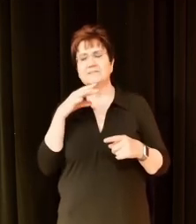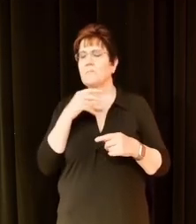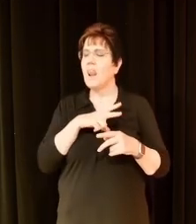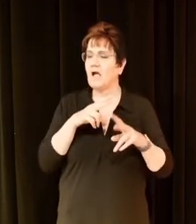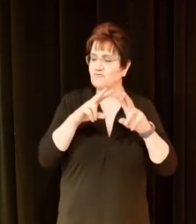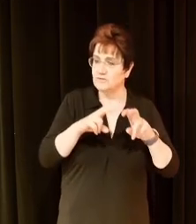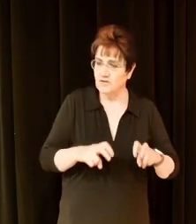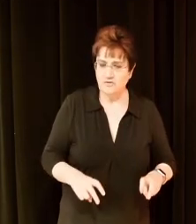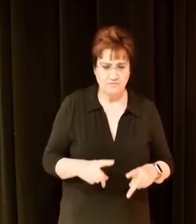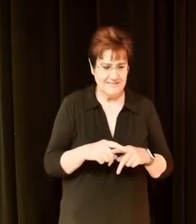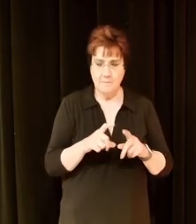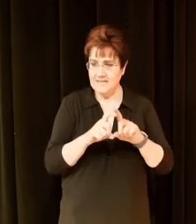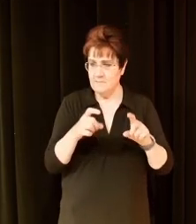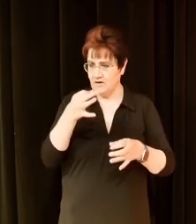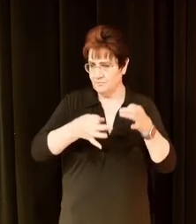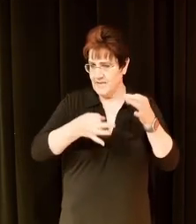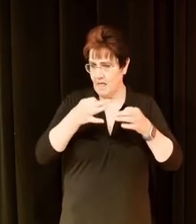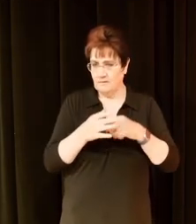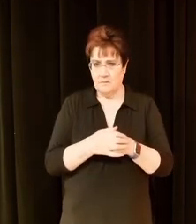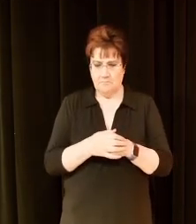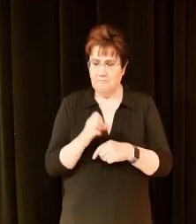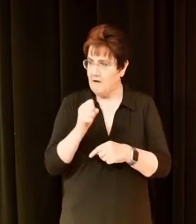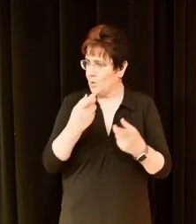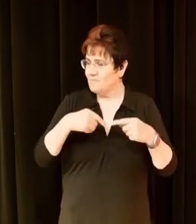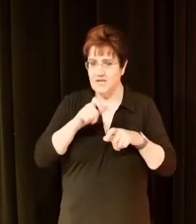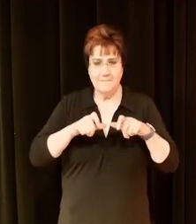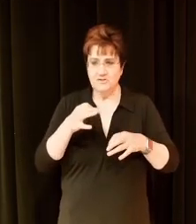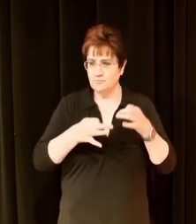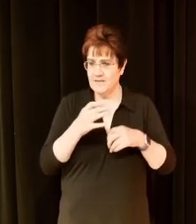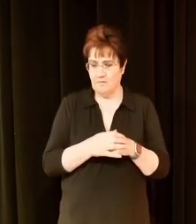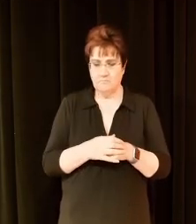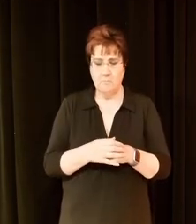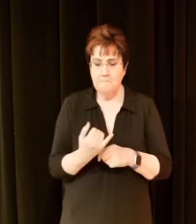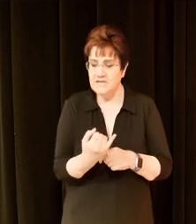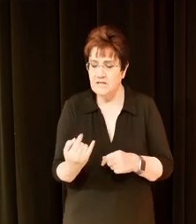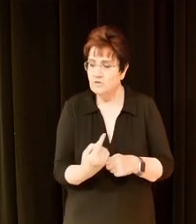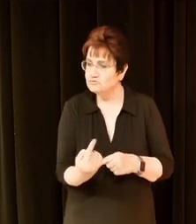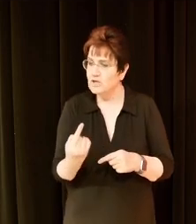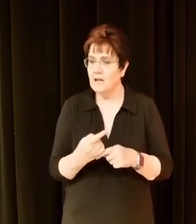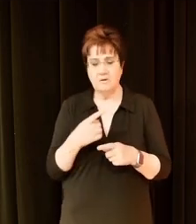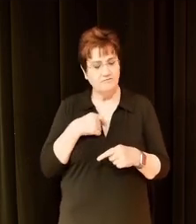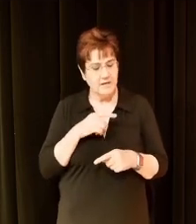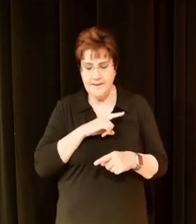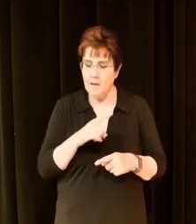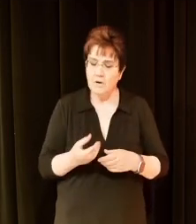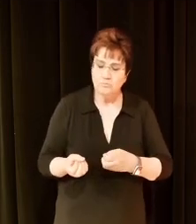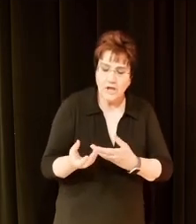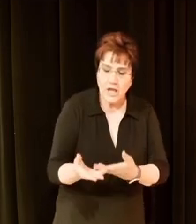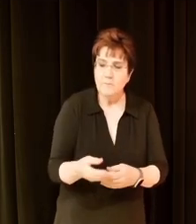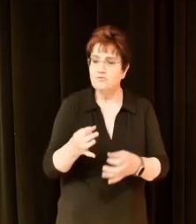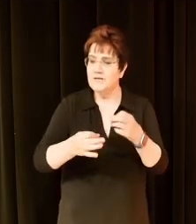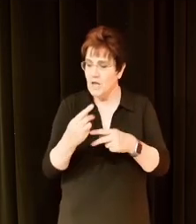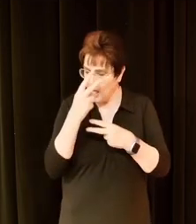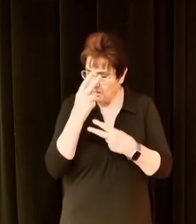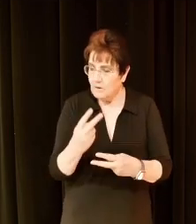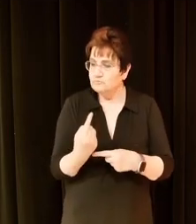Menschen? Warum spielen wir eigentlich? Also Kindern stellen wir das Spiel sozusagen selbstverständlich zur Verfügung, sagen natürlich haben die Räume und dürfen das tun